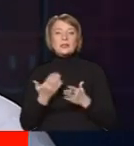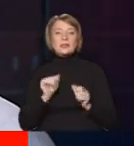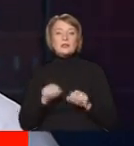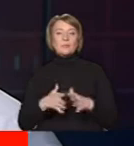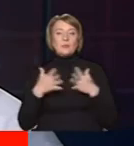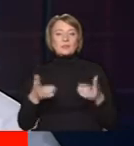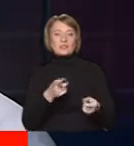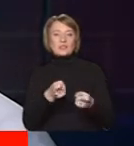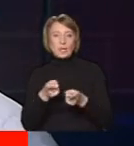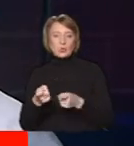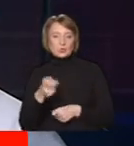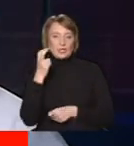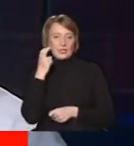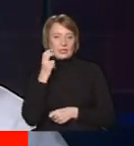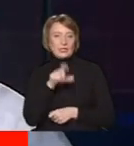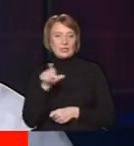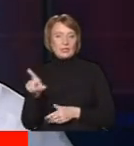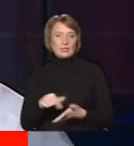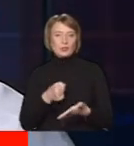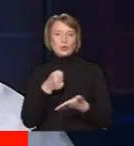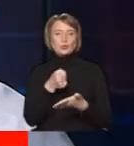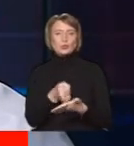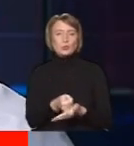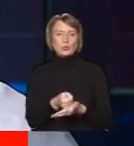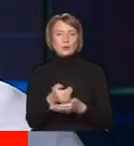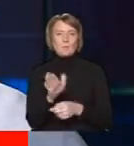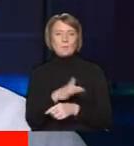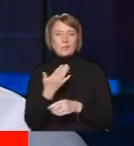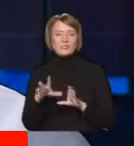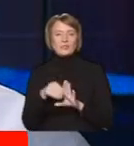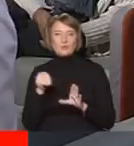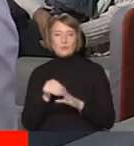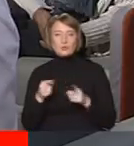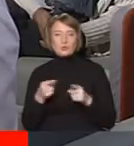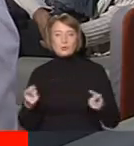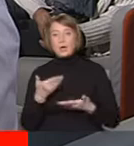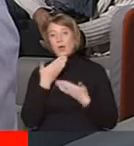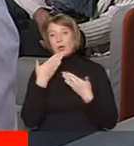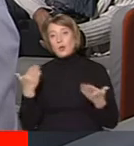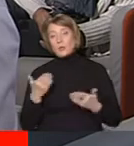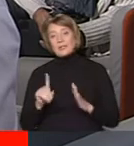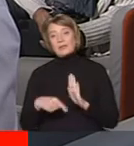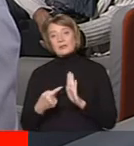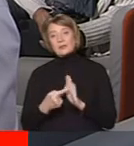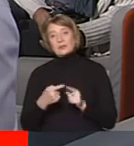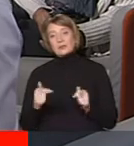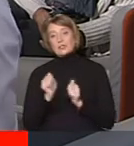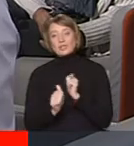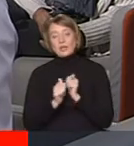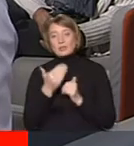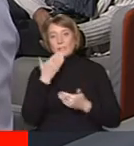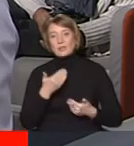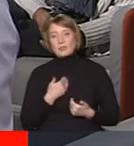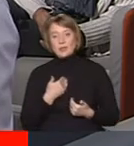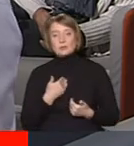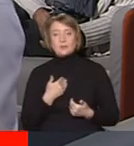максимально залучити киян, так, до керування містом міжвиборчий період. Ну і останнє в цьому контексті, напевно, хотів би зазначити. Мене часто питають,